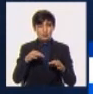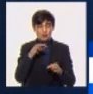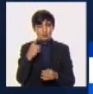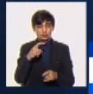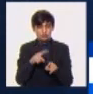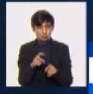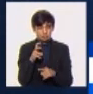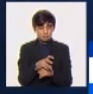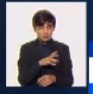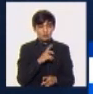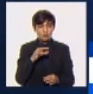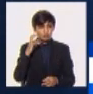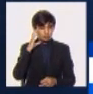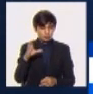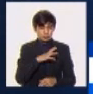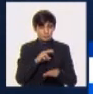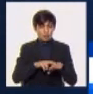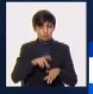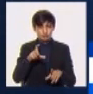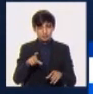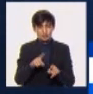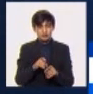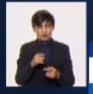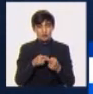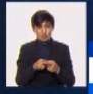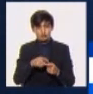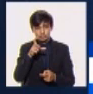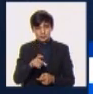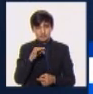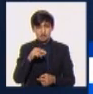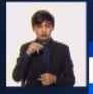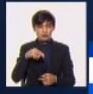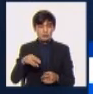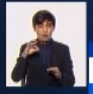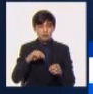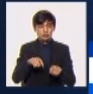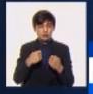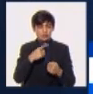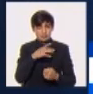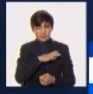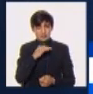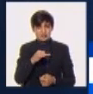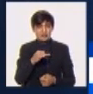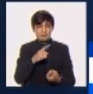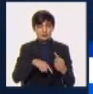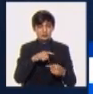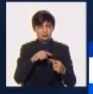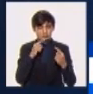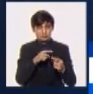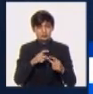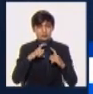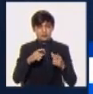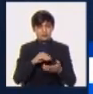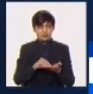шыққан. Бірақ оған құлақ аспаған полицейлер еден жуушы төтенше жағдай режимін бұзған үшін кәсіпкерге қатысты